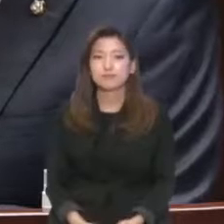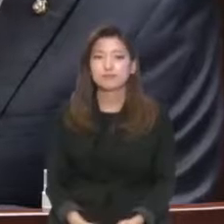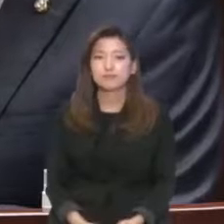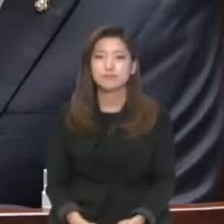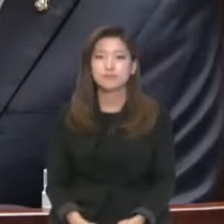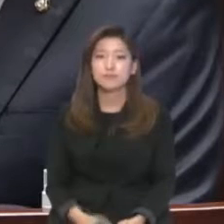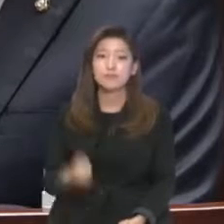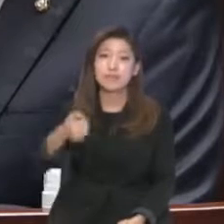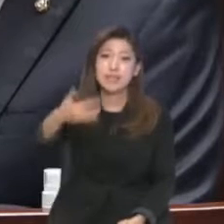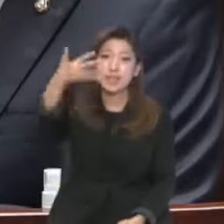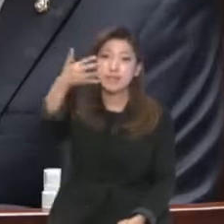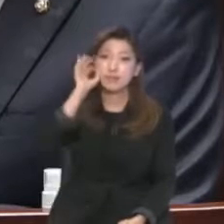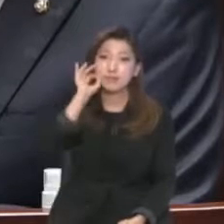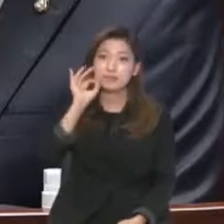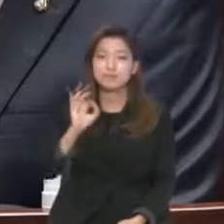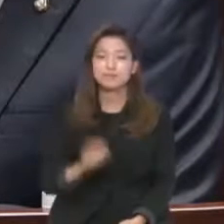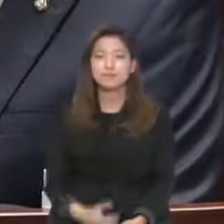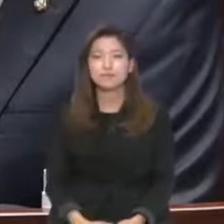보여드리겠습니다.